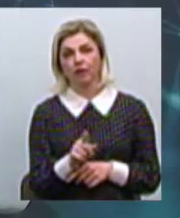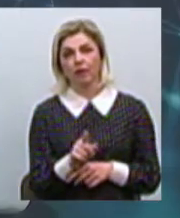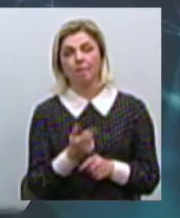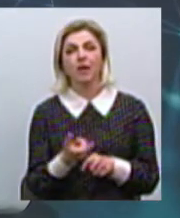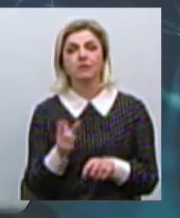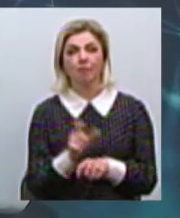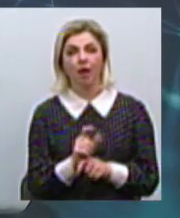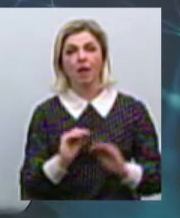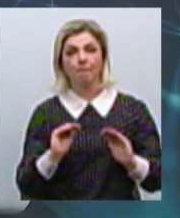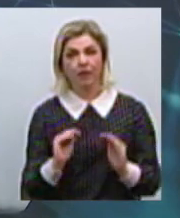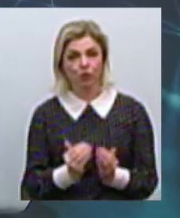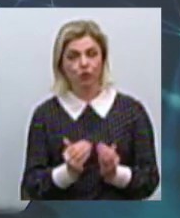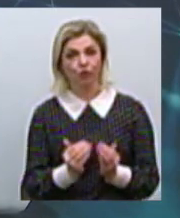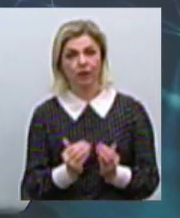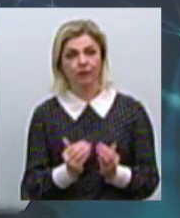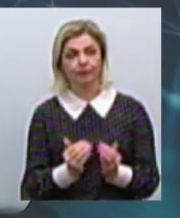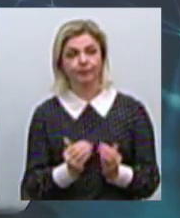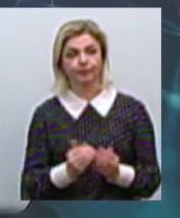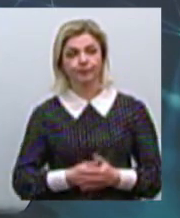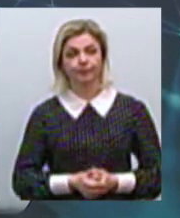максимально мінімізувати якісь